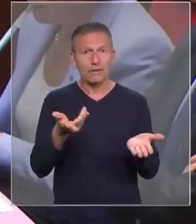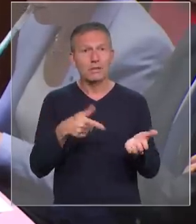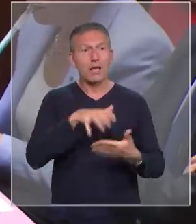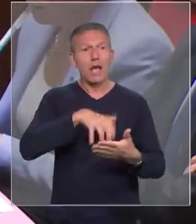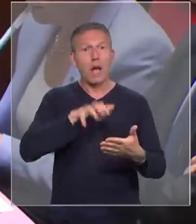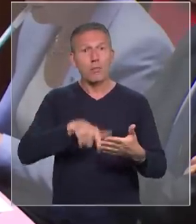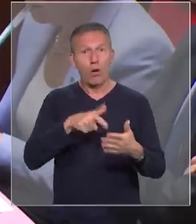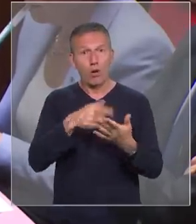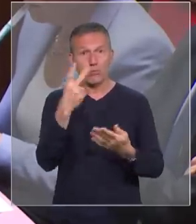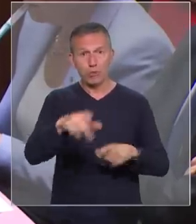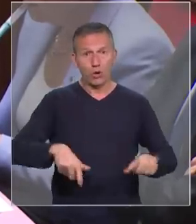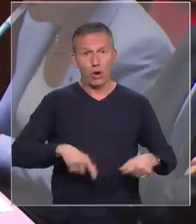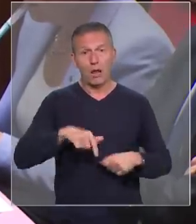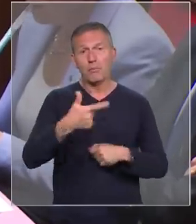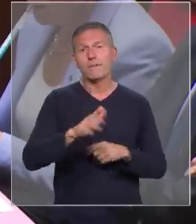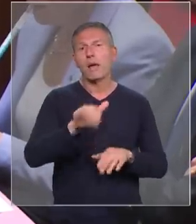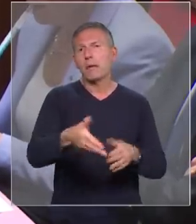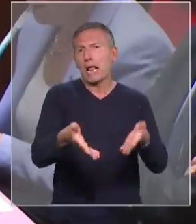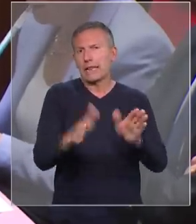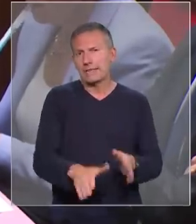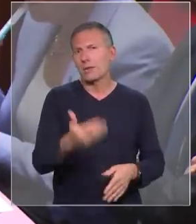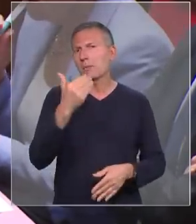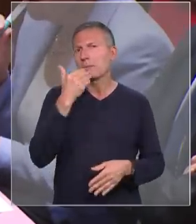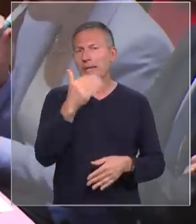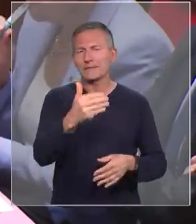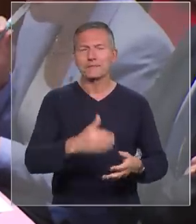Pradal sur le sujet éclairera les décisions que nous aurons à prendre. Je vous remercie.